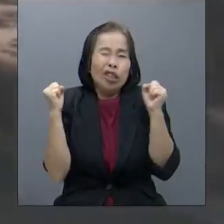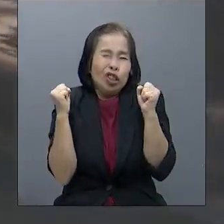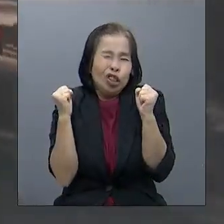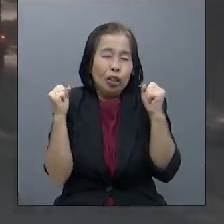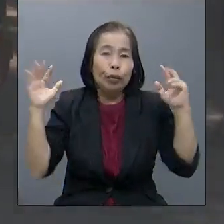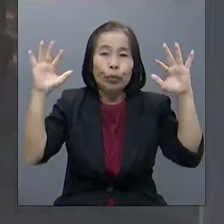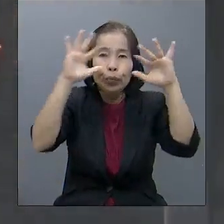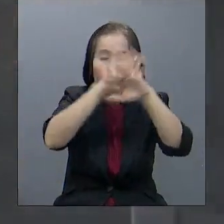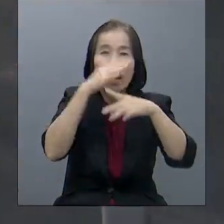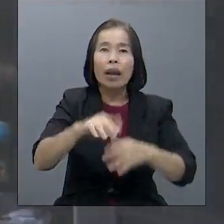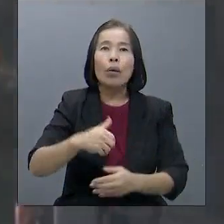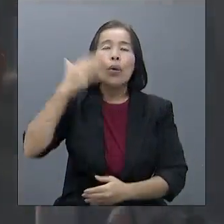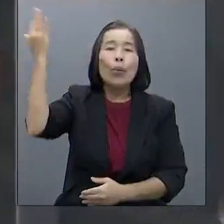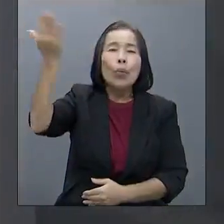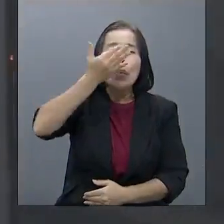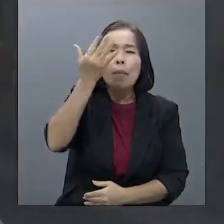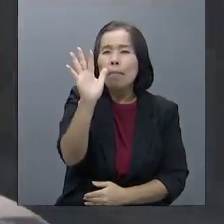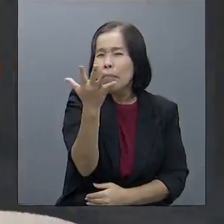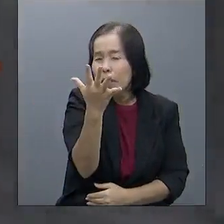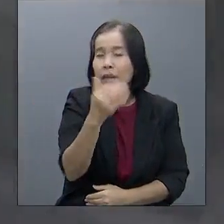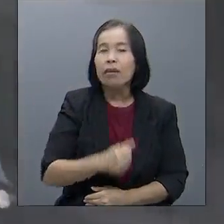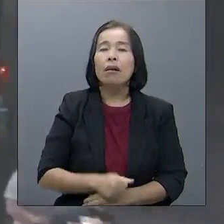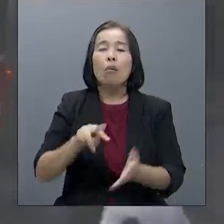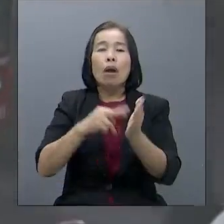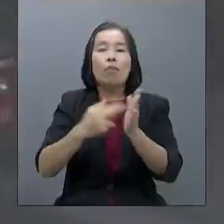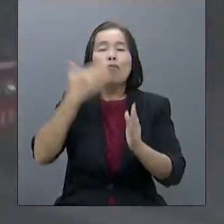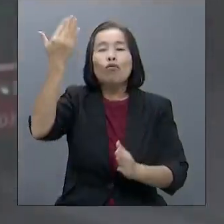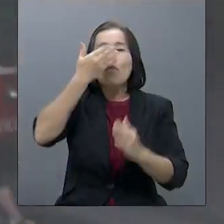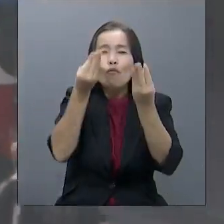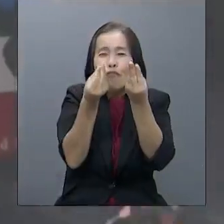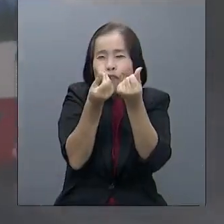ประกอบกับลมอ่อนทำให้การระบายฝุ่ละอองในพื้ที่ไม่ดีเทาที่ควรครั